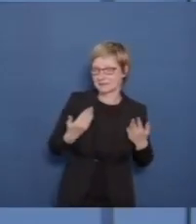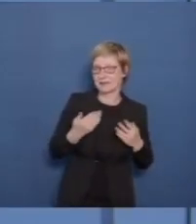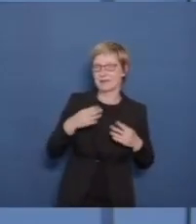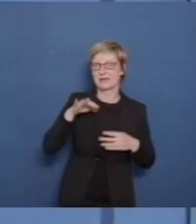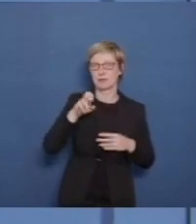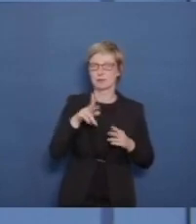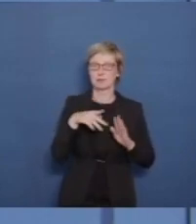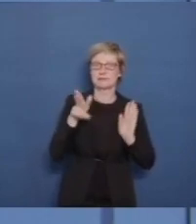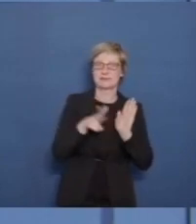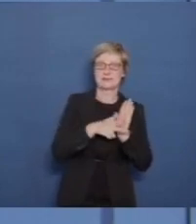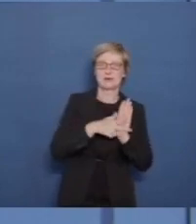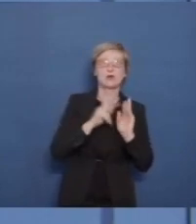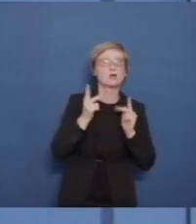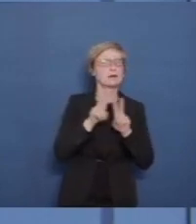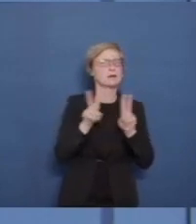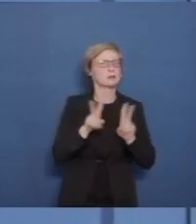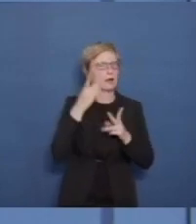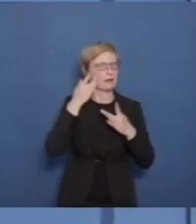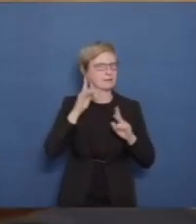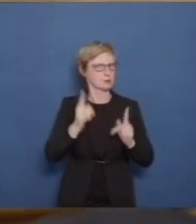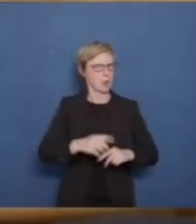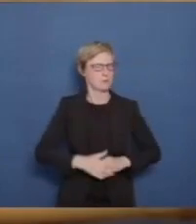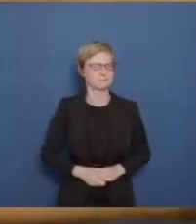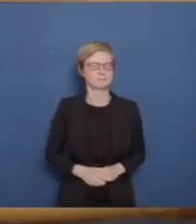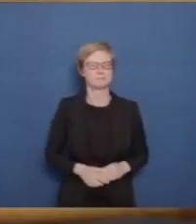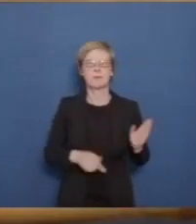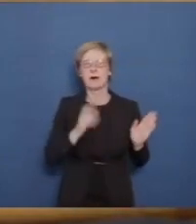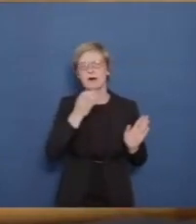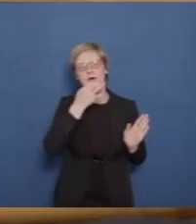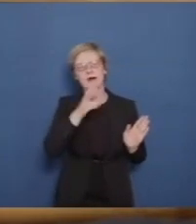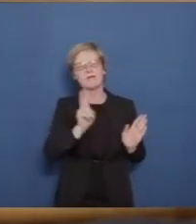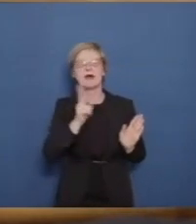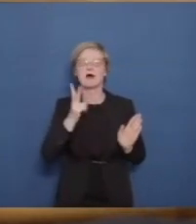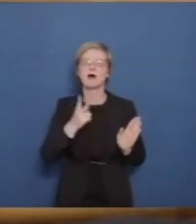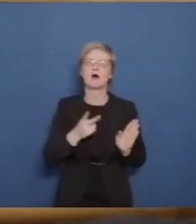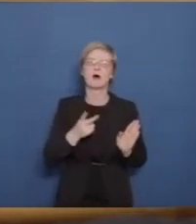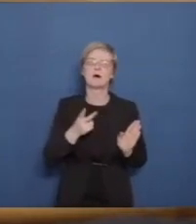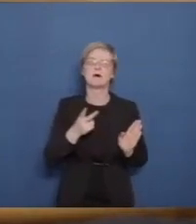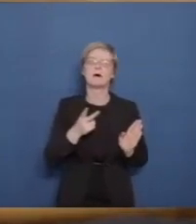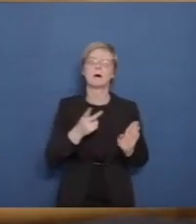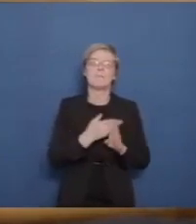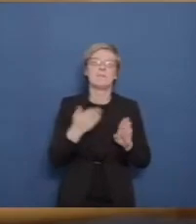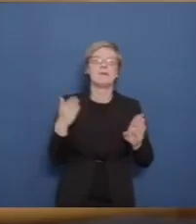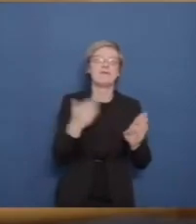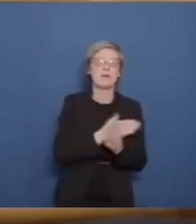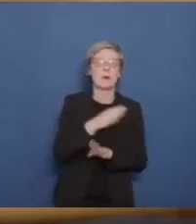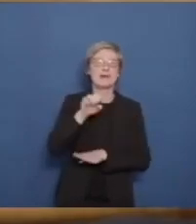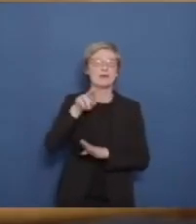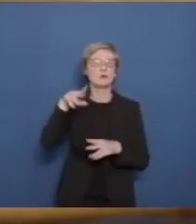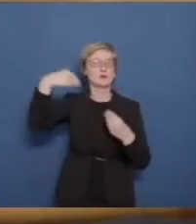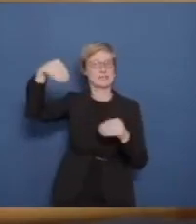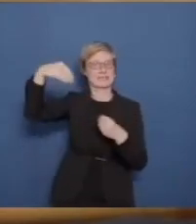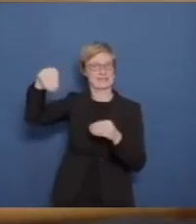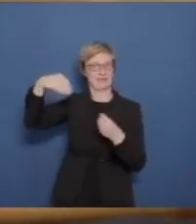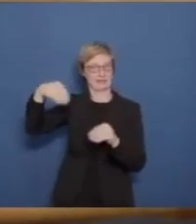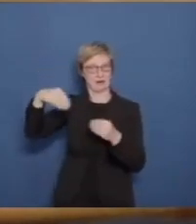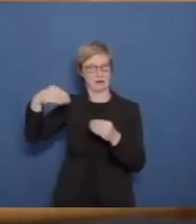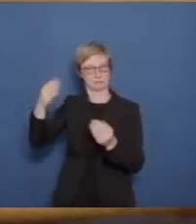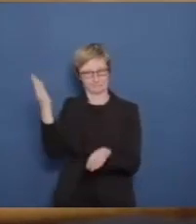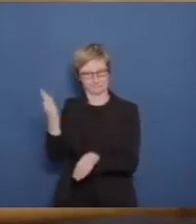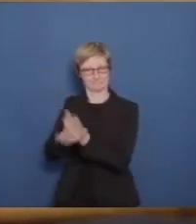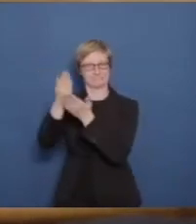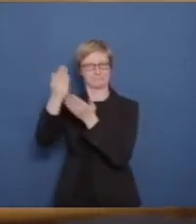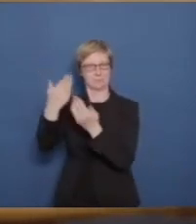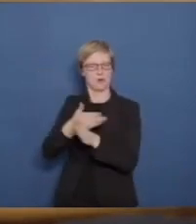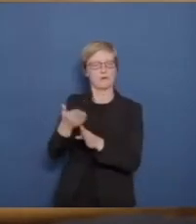Zusatz. Und für diejenigen, die jetzt schon früher geimpft werden, also bevor quasi dieses EU-Zertifikat fertig ist,